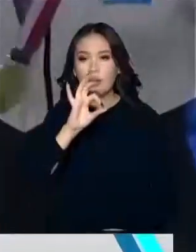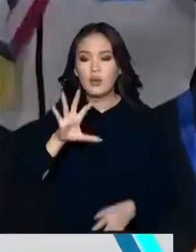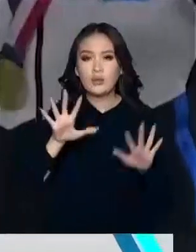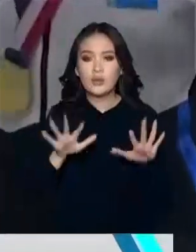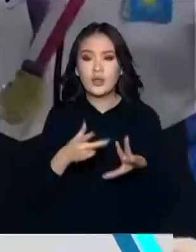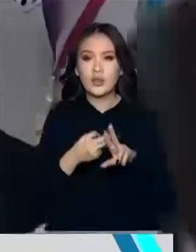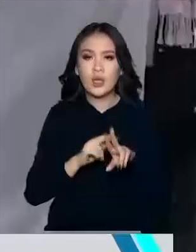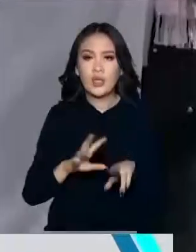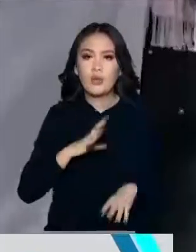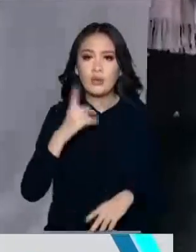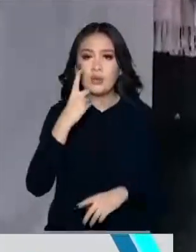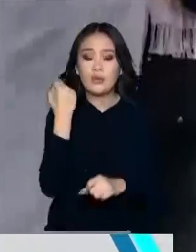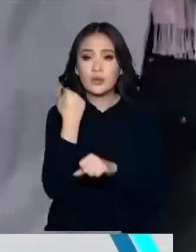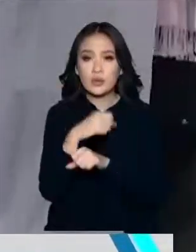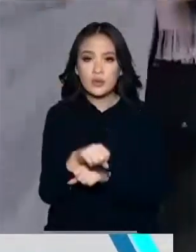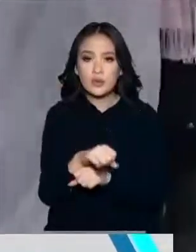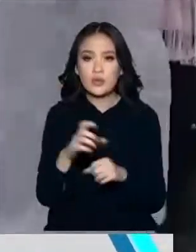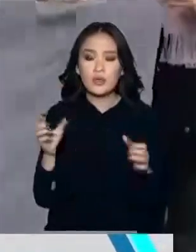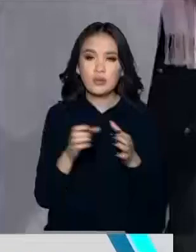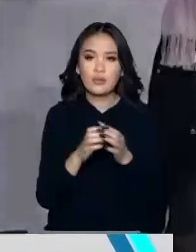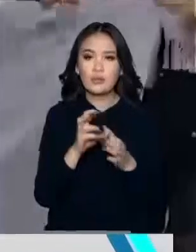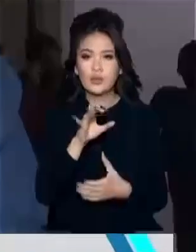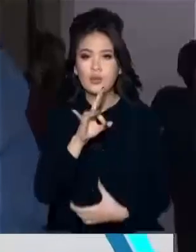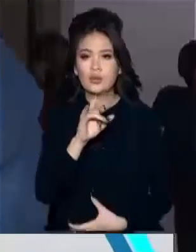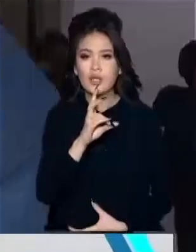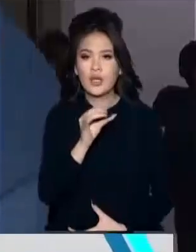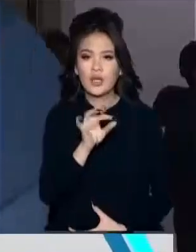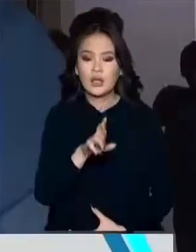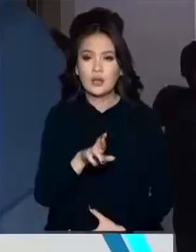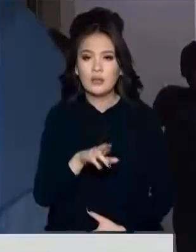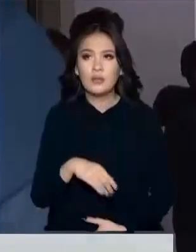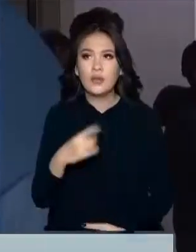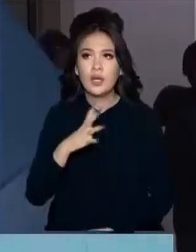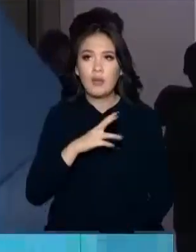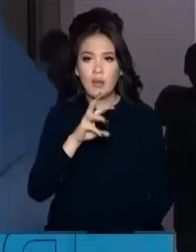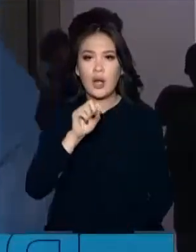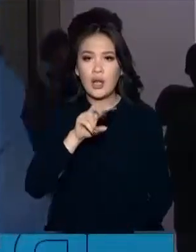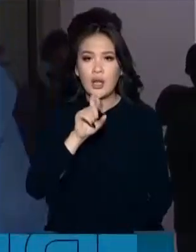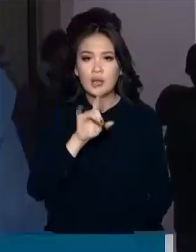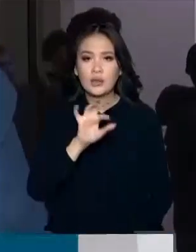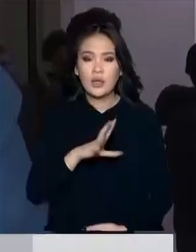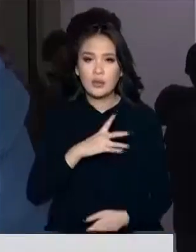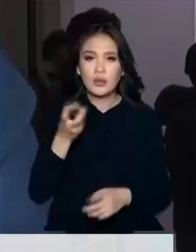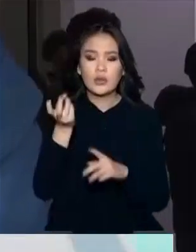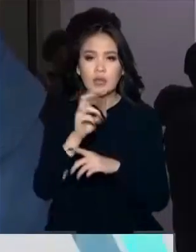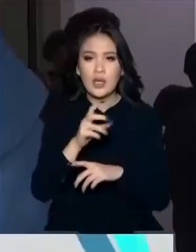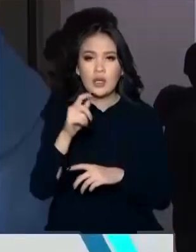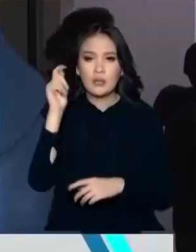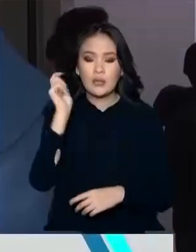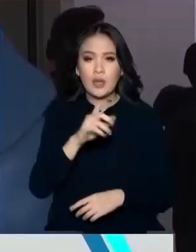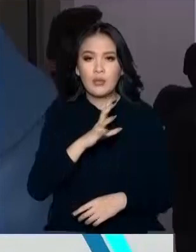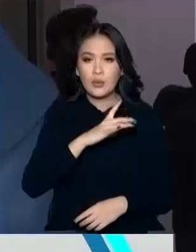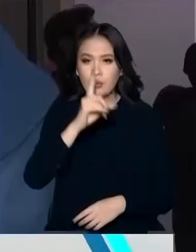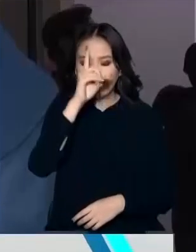Наша команда отобрала первенство у сборной Брунея. Мы приехали после Малайзии, мы целый месяц играли там